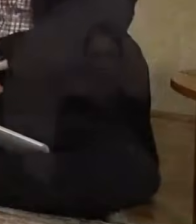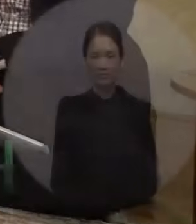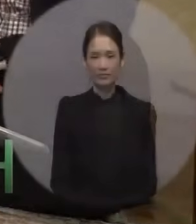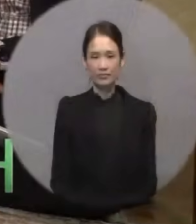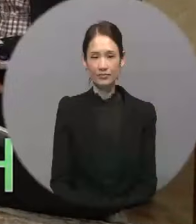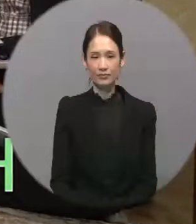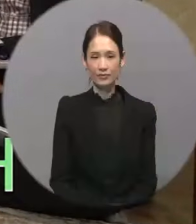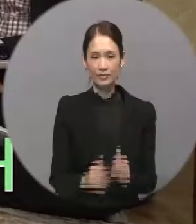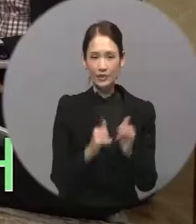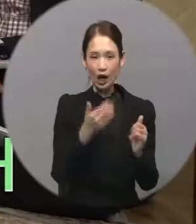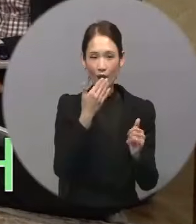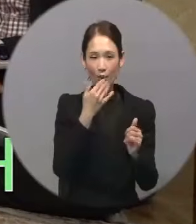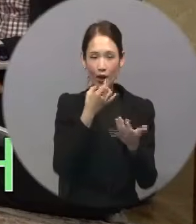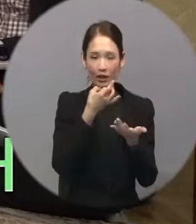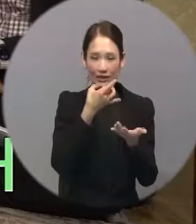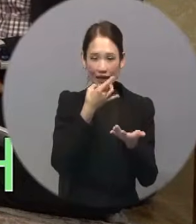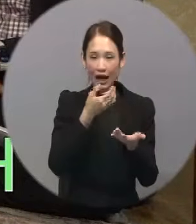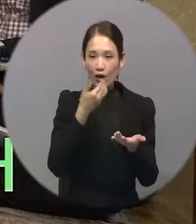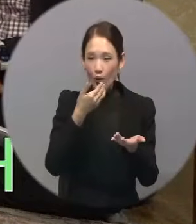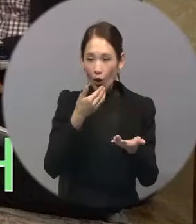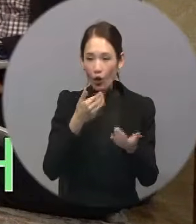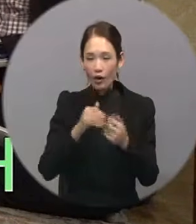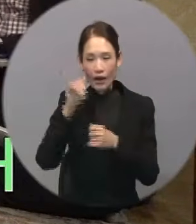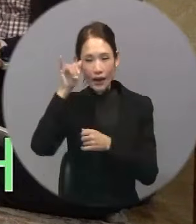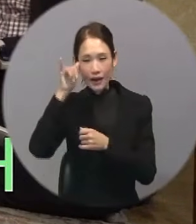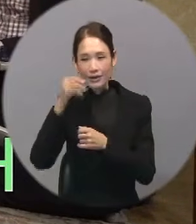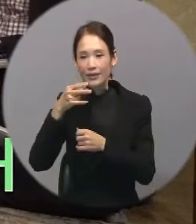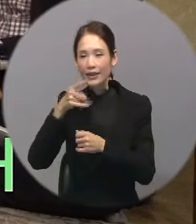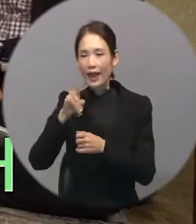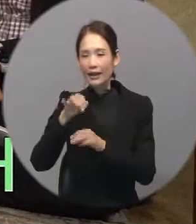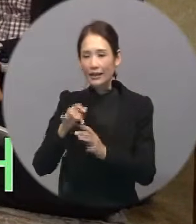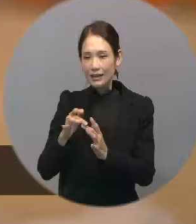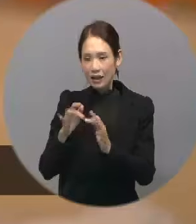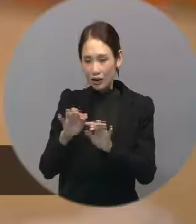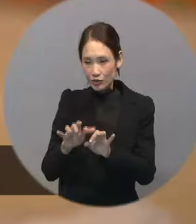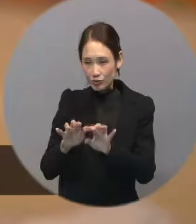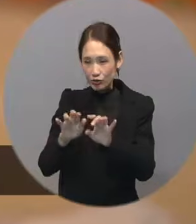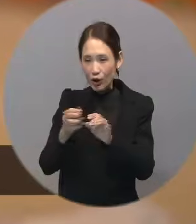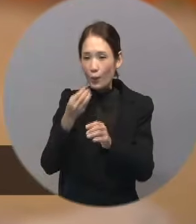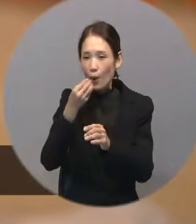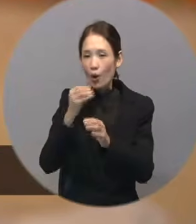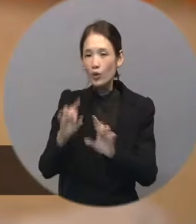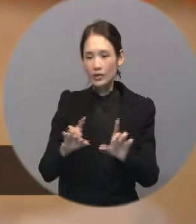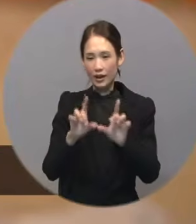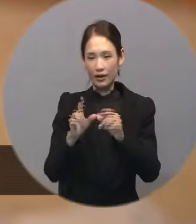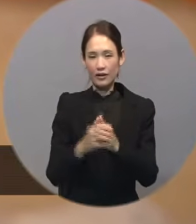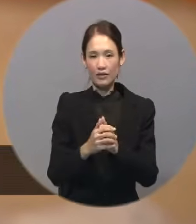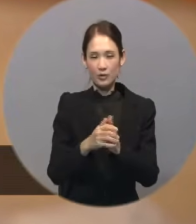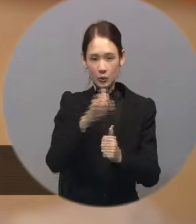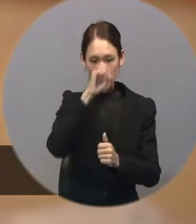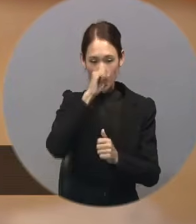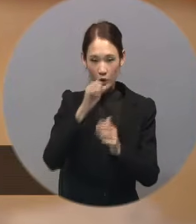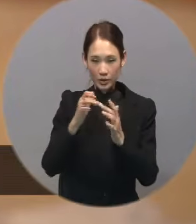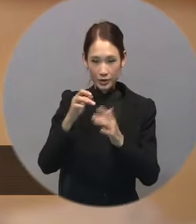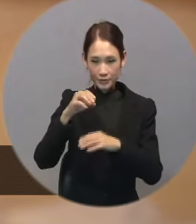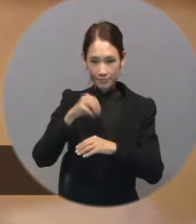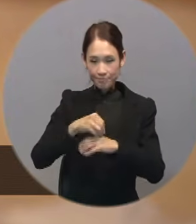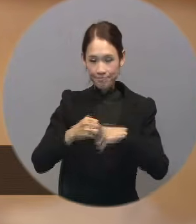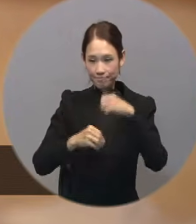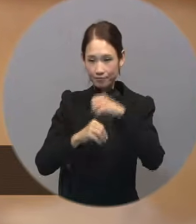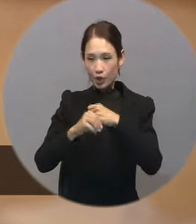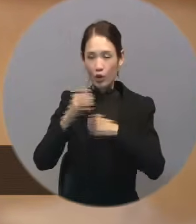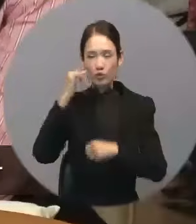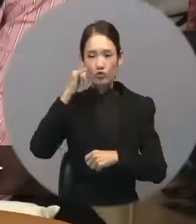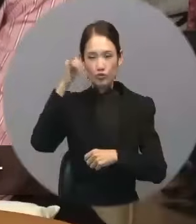사람이 먹는 게 쌀이고 식량이라면 인공지능은 데이터를 먹고 살고 있거든요. 결국 좋은 데이터를 먹었으면 우수한 AI가